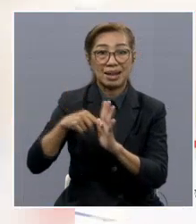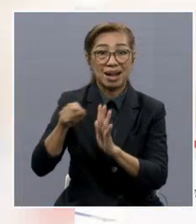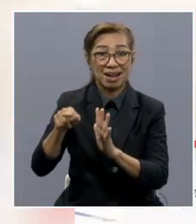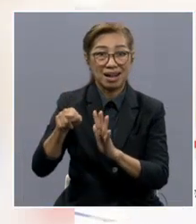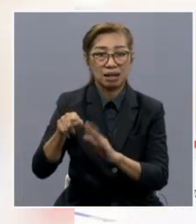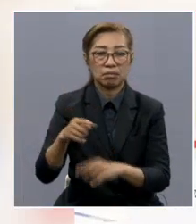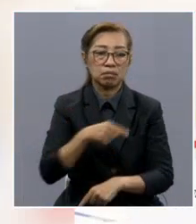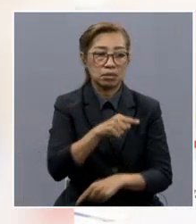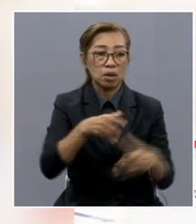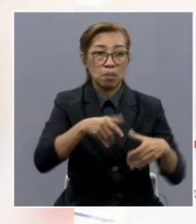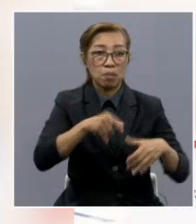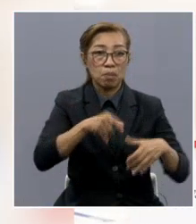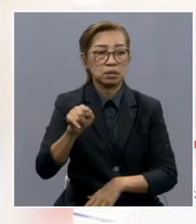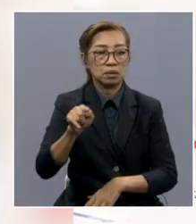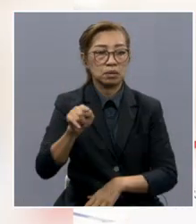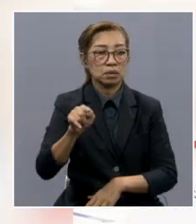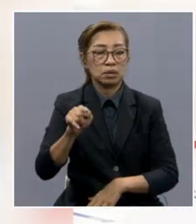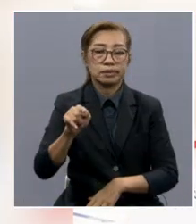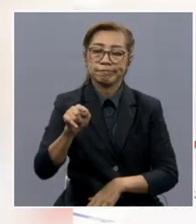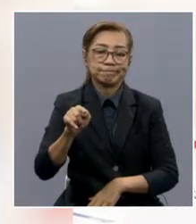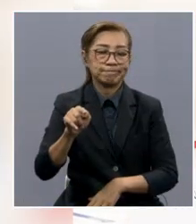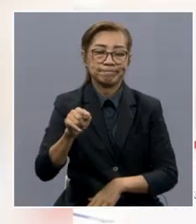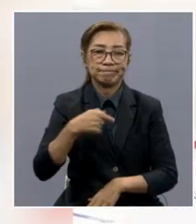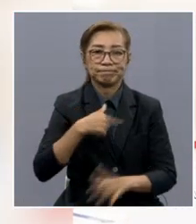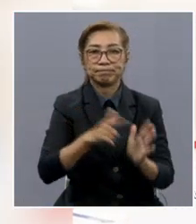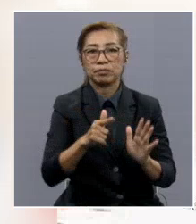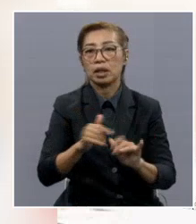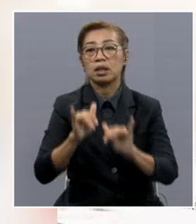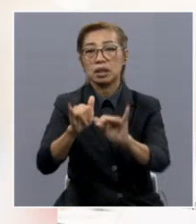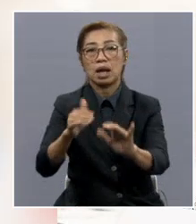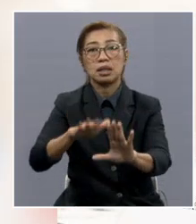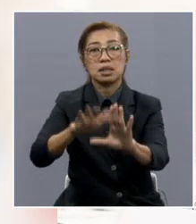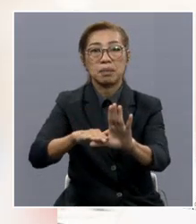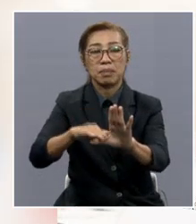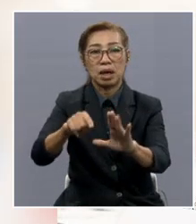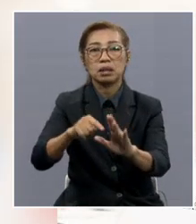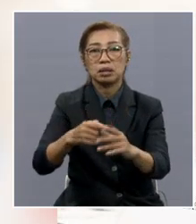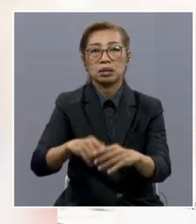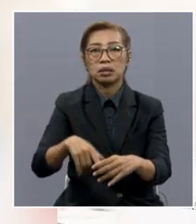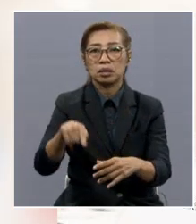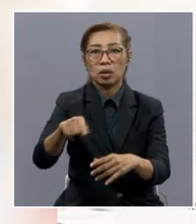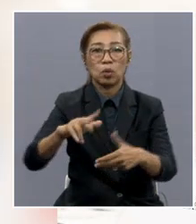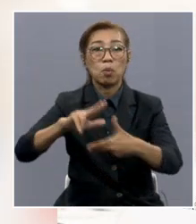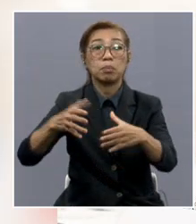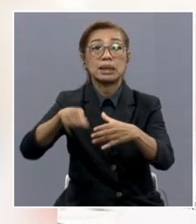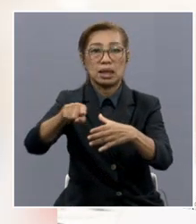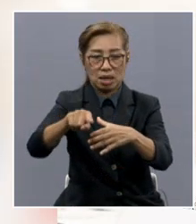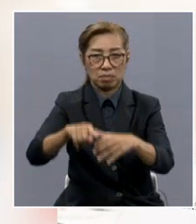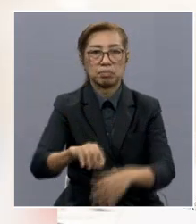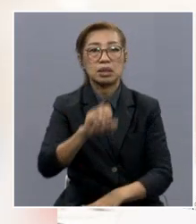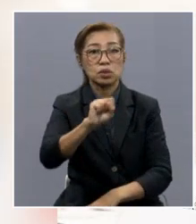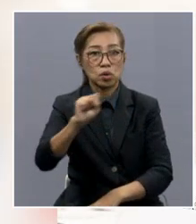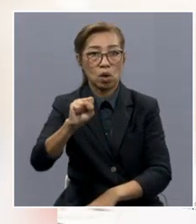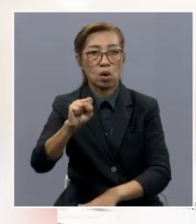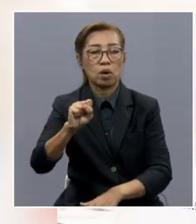รหมอแขนเสื้อแดงก็เลยไปเปิดตัวเป็นผู้สมัครสส.ขอนแก่นเขต2ของพลังประชารัฐนอกจ